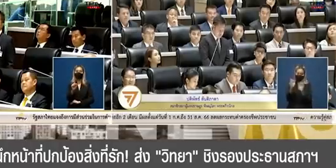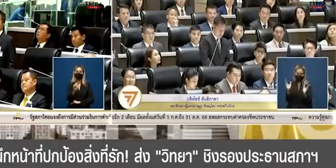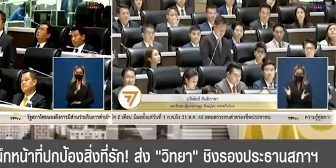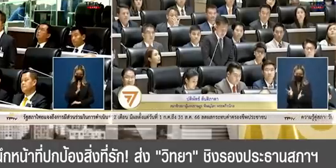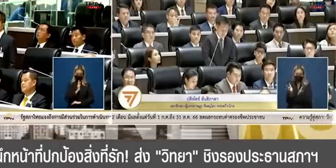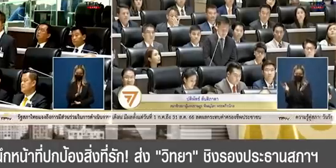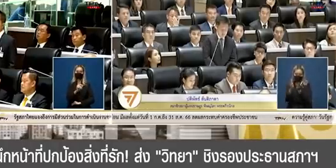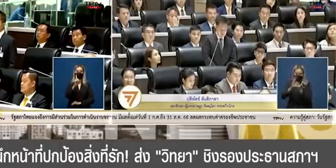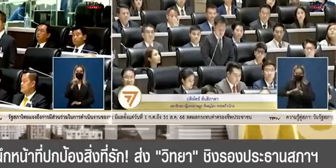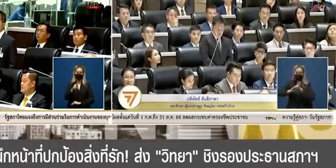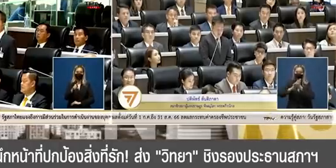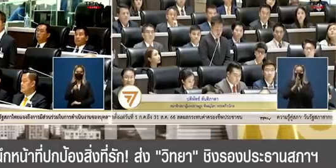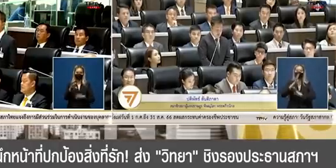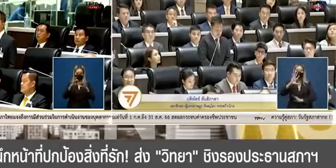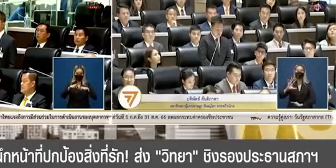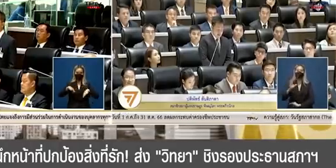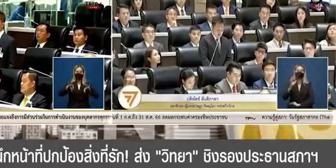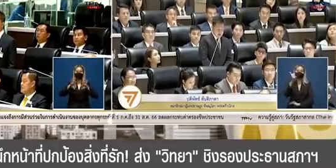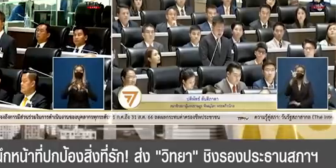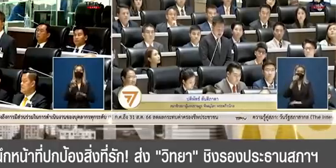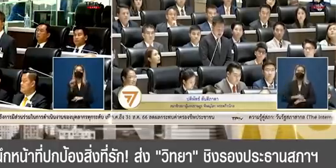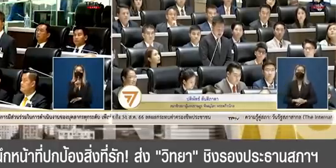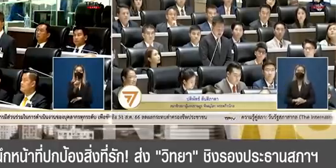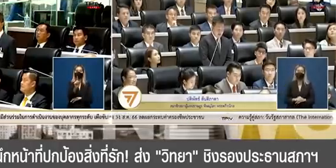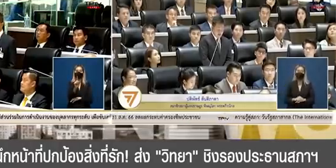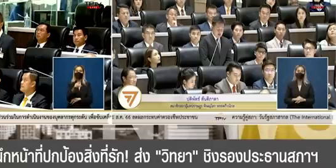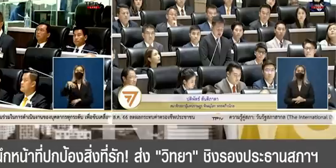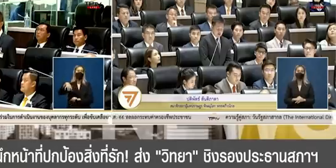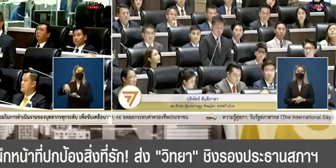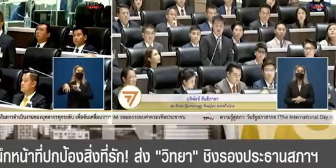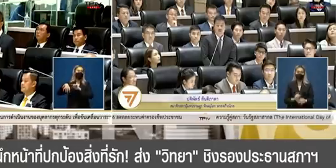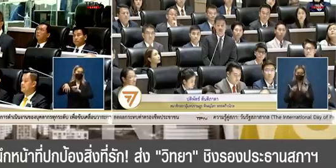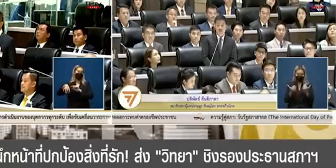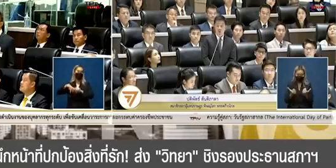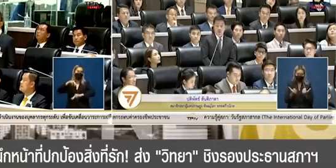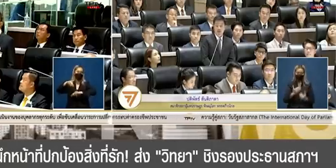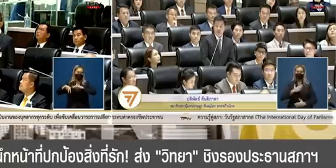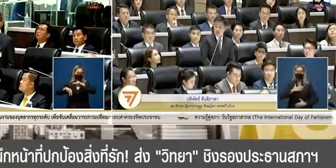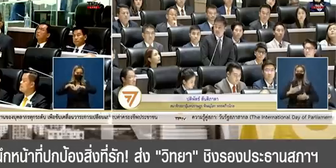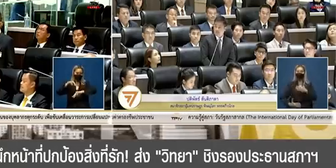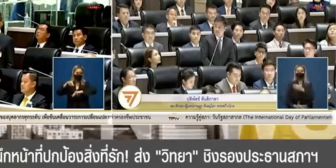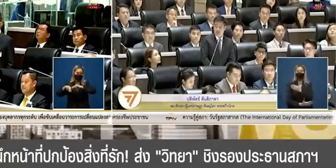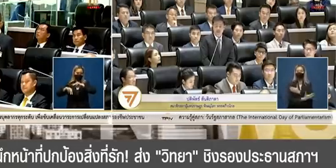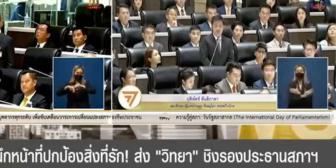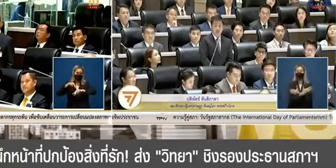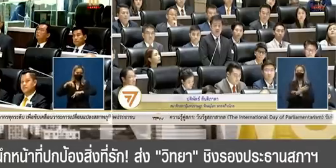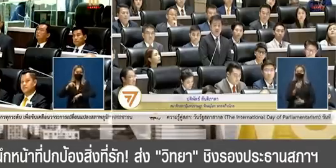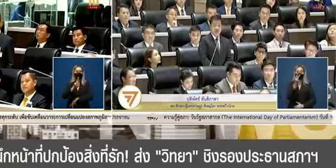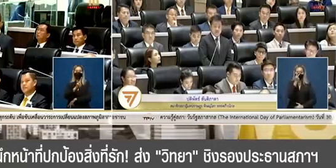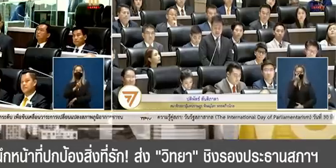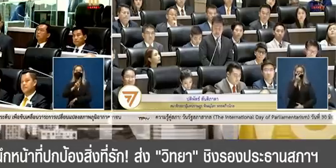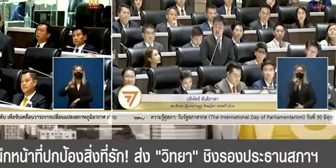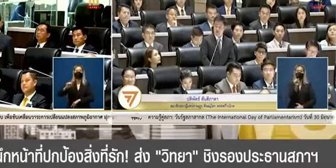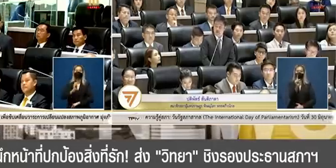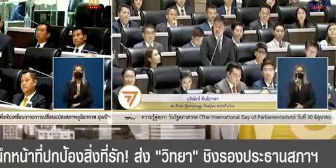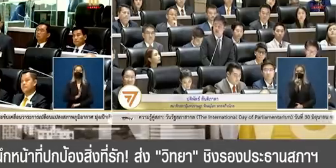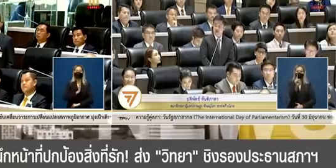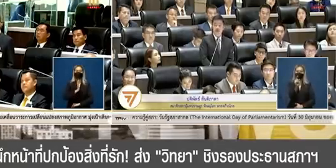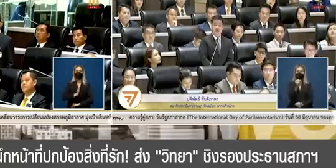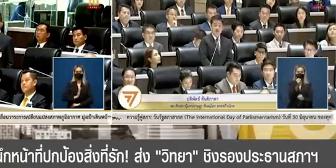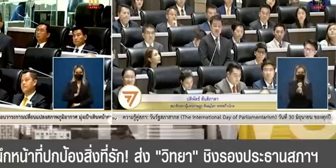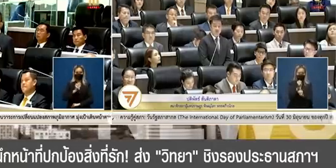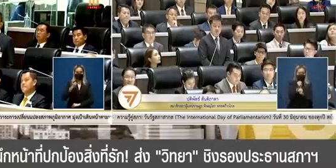หากไม่มีใครเสนอแข่งผู้ที่ได้รับการเสนอชื่อคนเดียวก็จะลอยลำเท่ากับว่าเรายอมรับไปด้วย